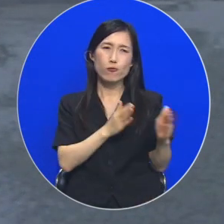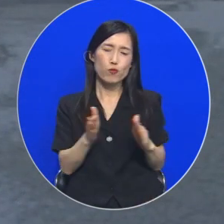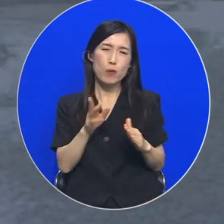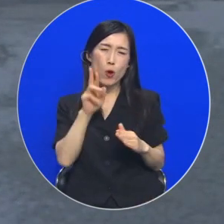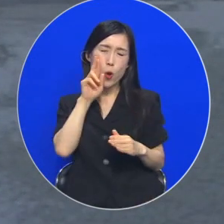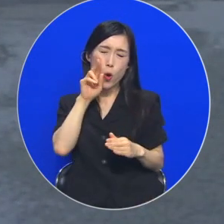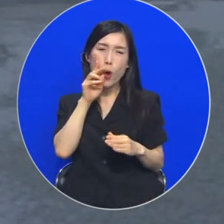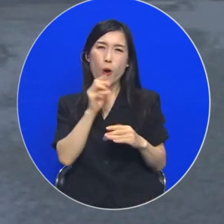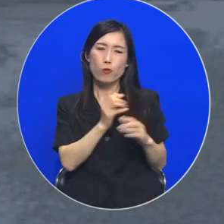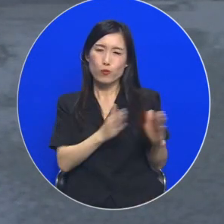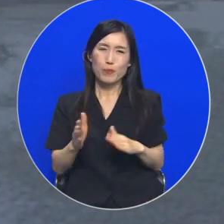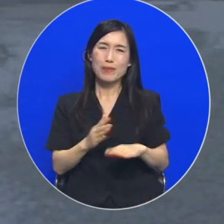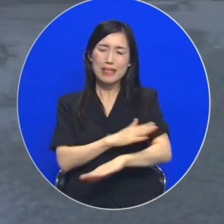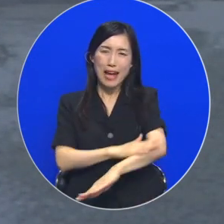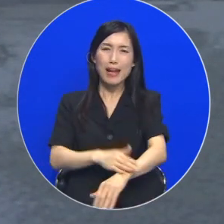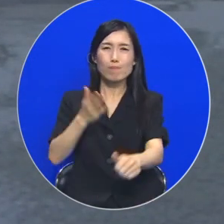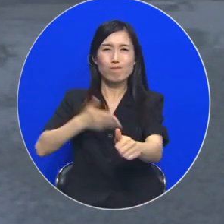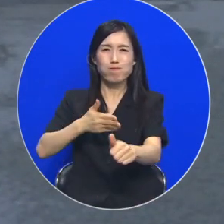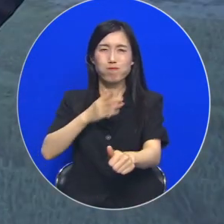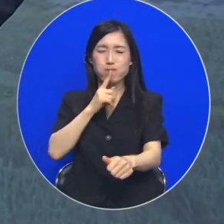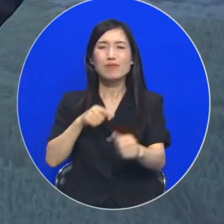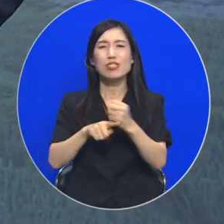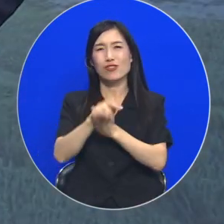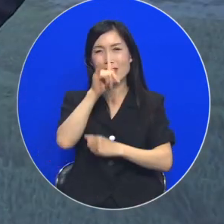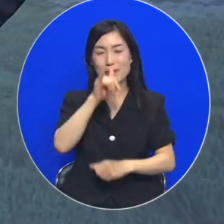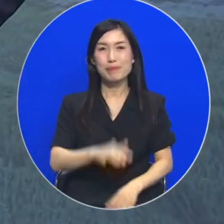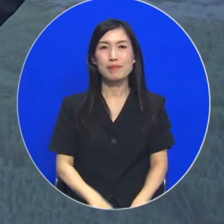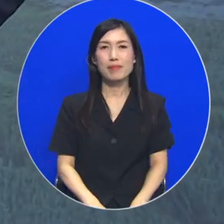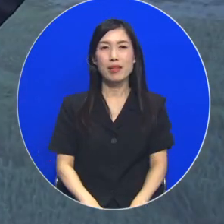대처하라고 한 것도 같은 맥락입니다